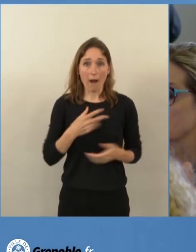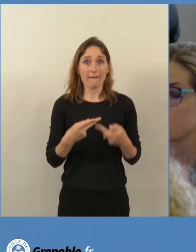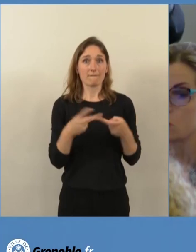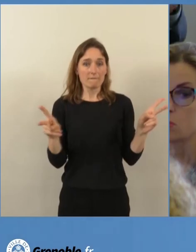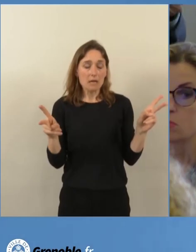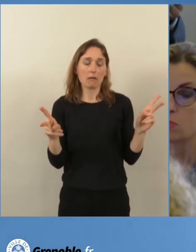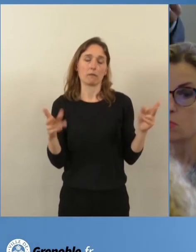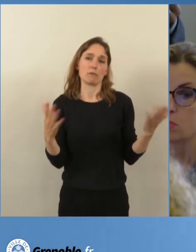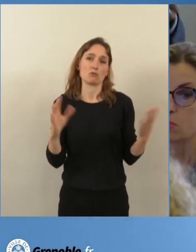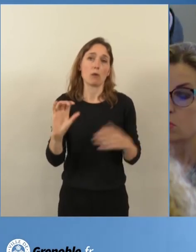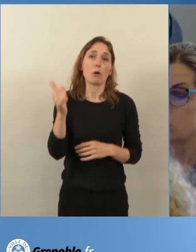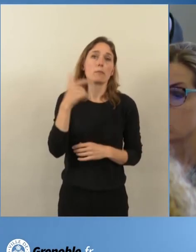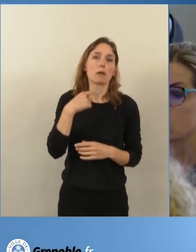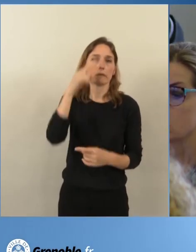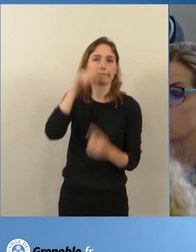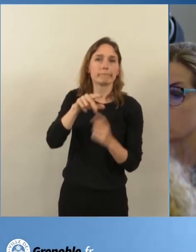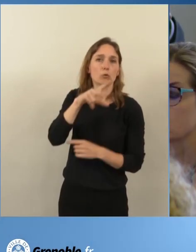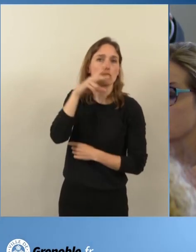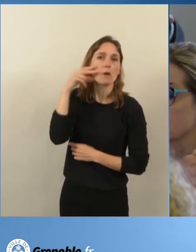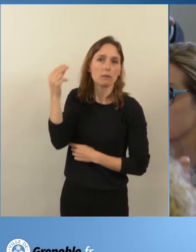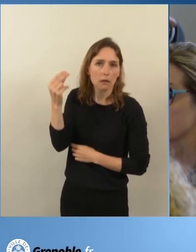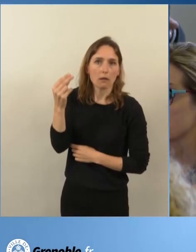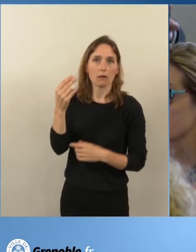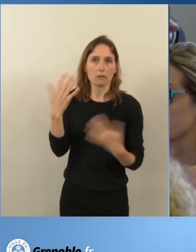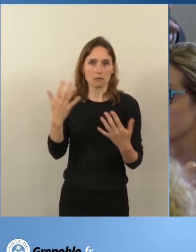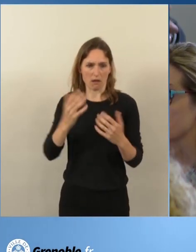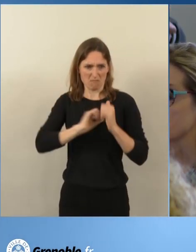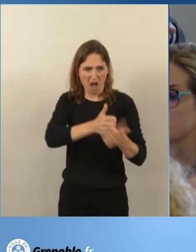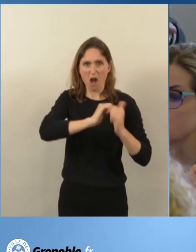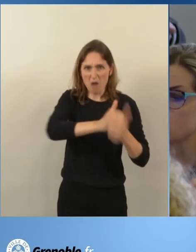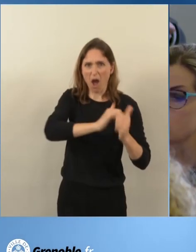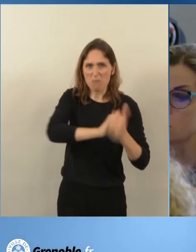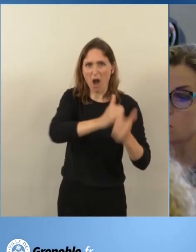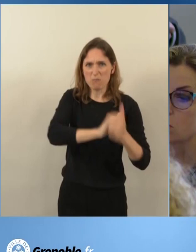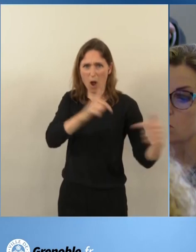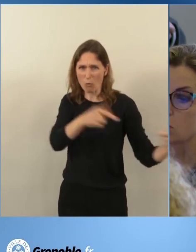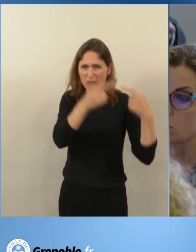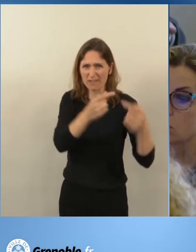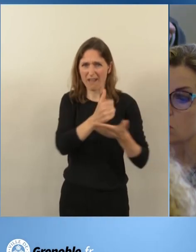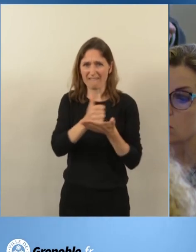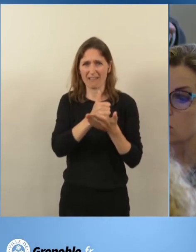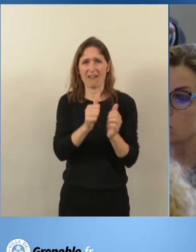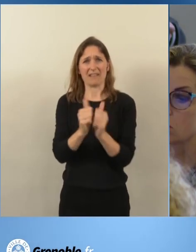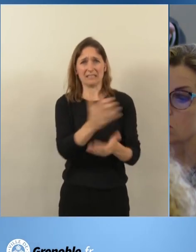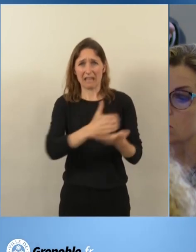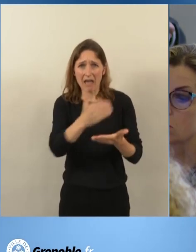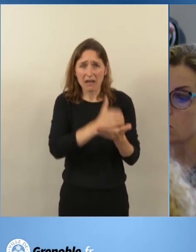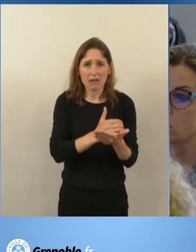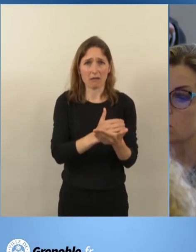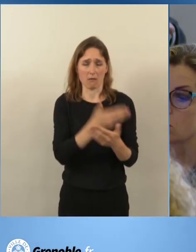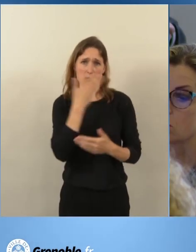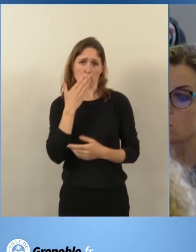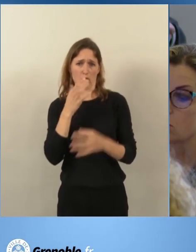d'humanité et de l'humanisme pour suivre sans arrêt des conflits avec le personnel communal au lieu de rechercher des solutions